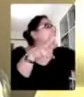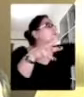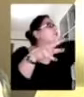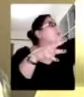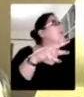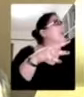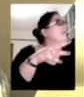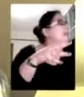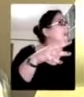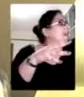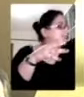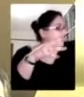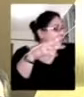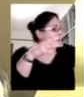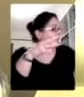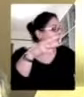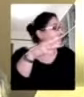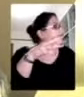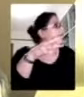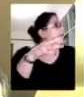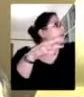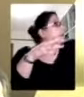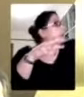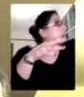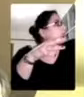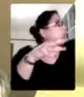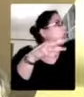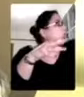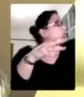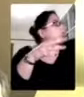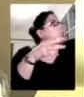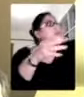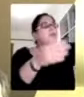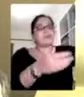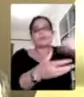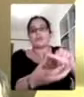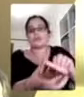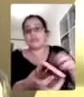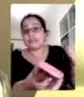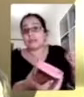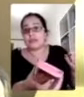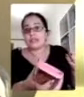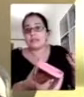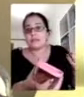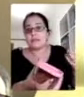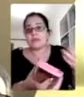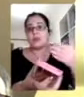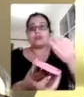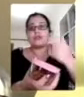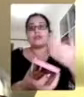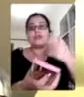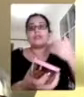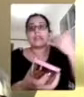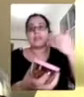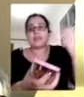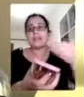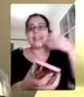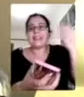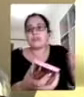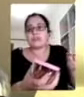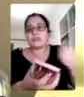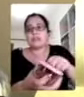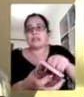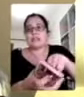Hep çok kuru kullandım. Yani ne marka olursa olsun kuru kullanamıyorsam o tütün kuruyken